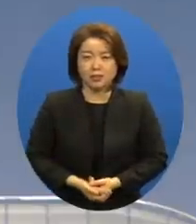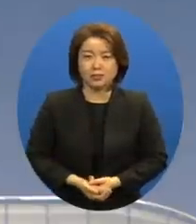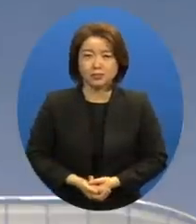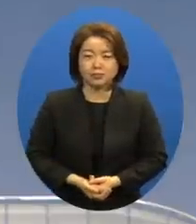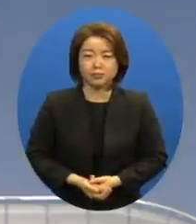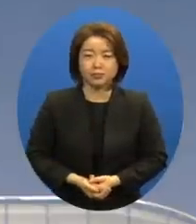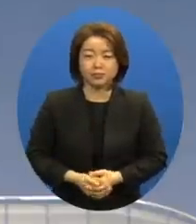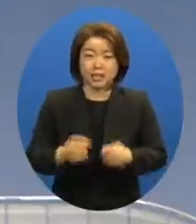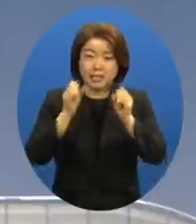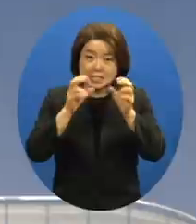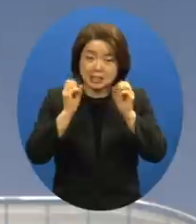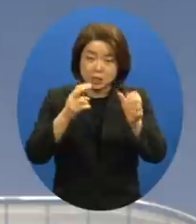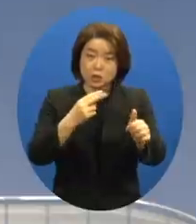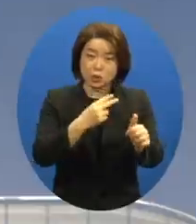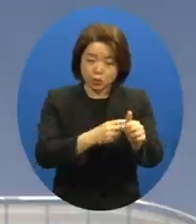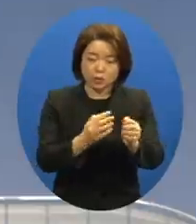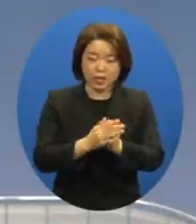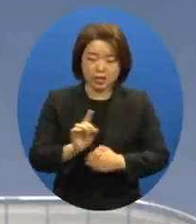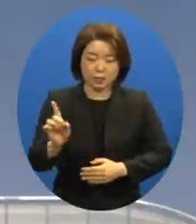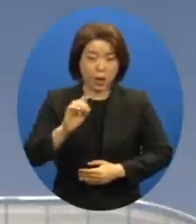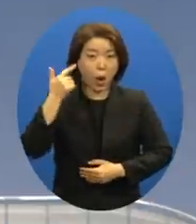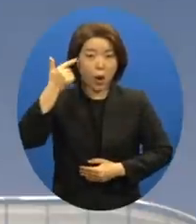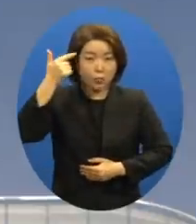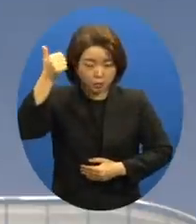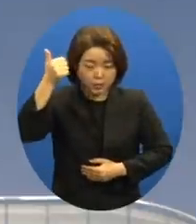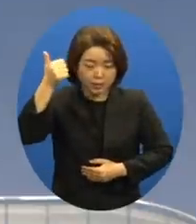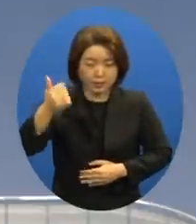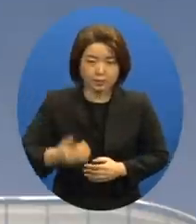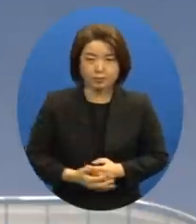선교사 출신 는 어려운 목사님이